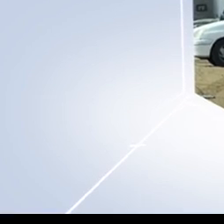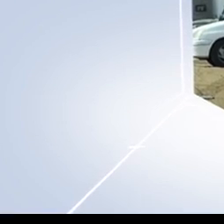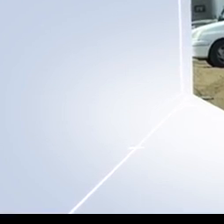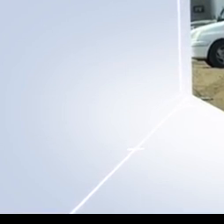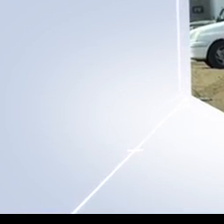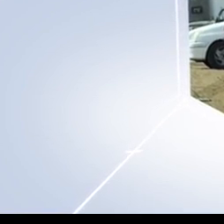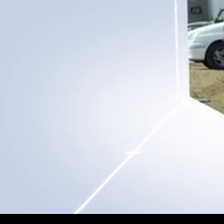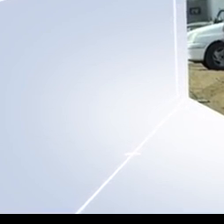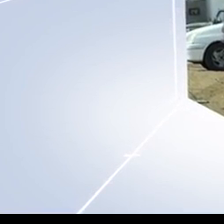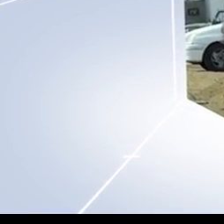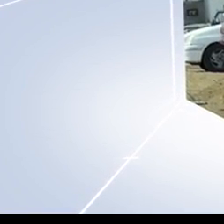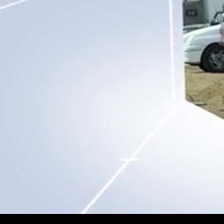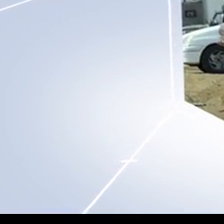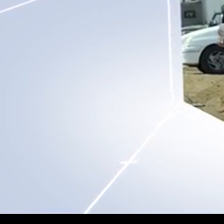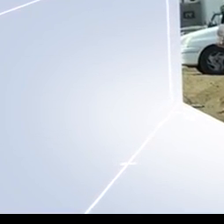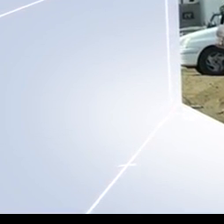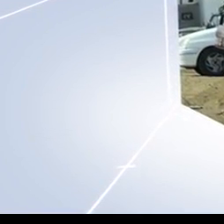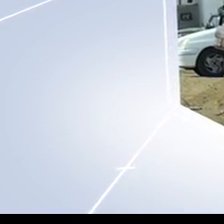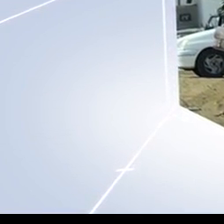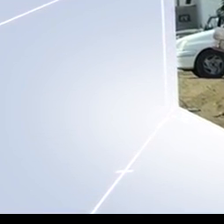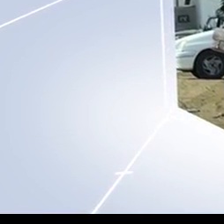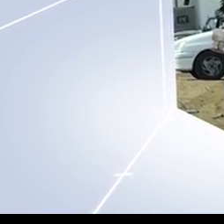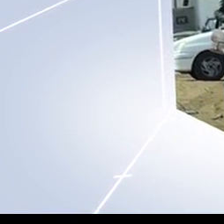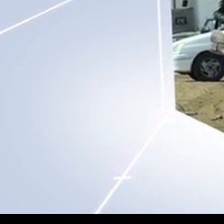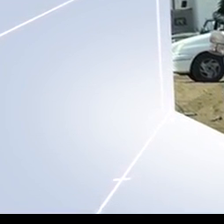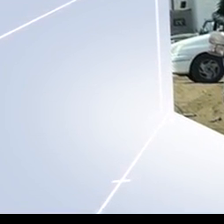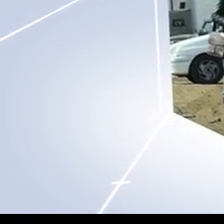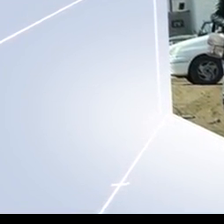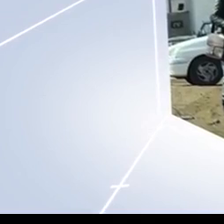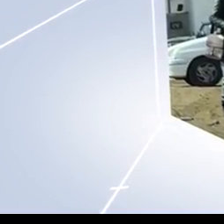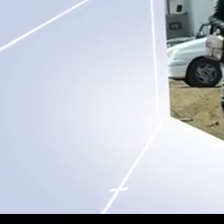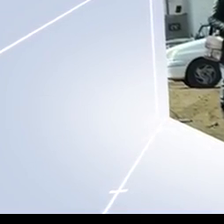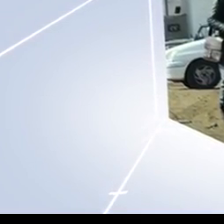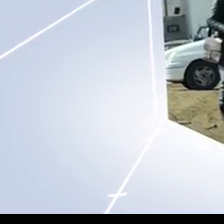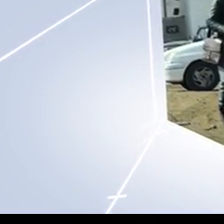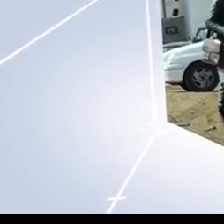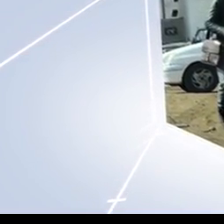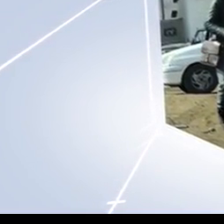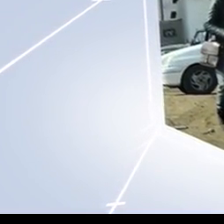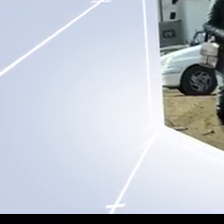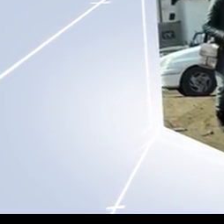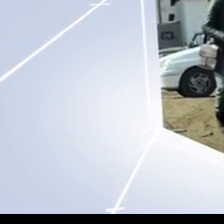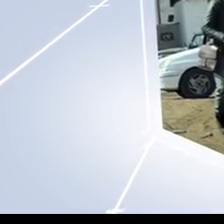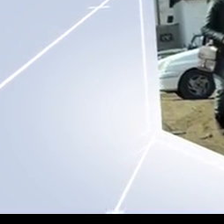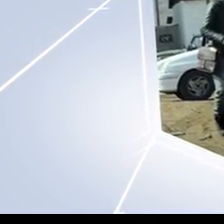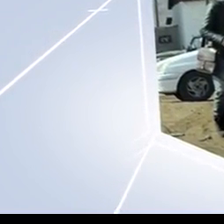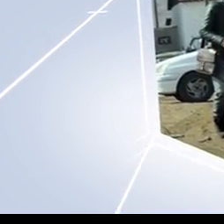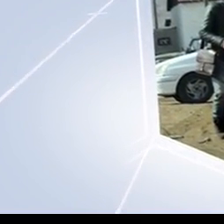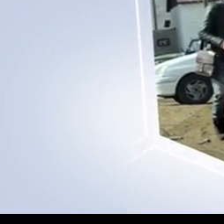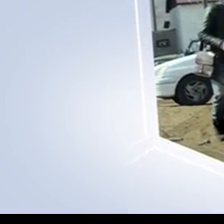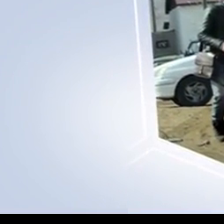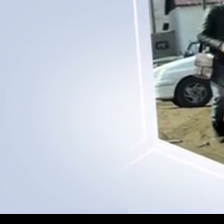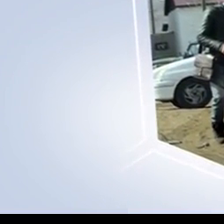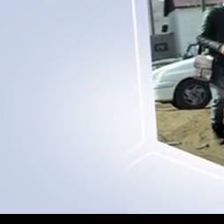ཤེན མཚང དེད ཁེ དགངས ཁེད ཆེནས